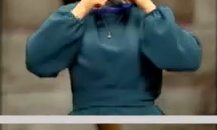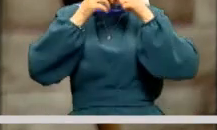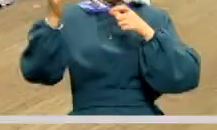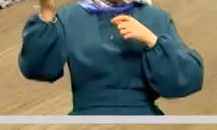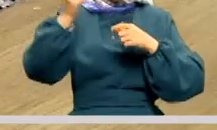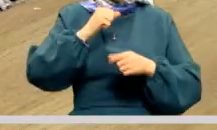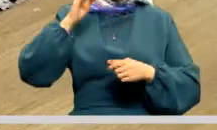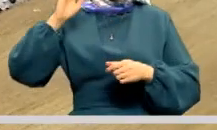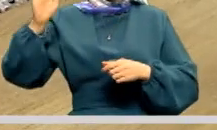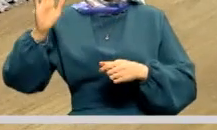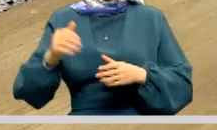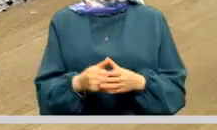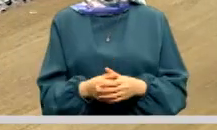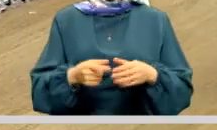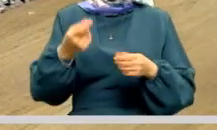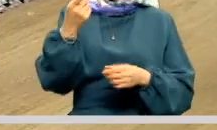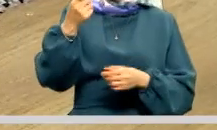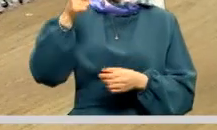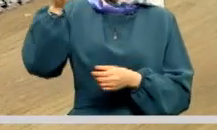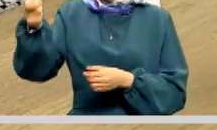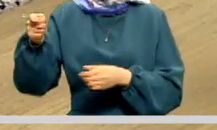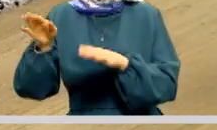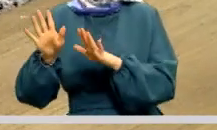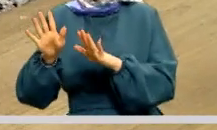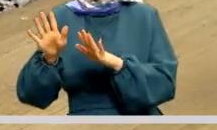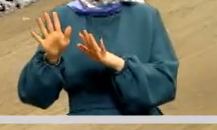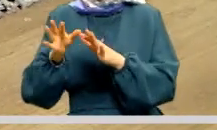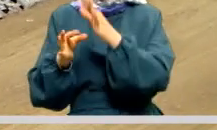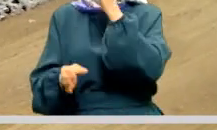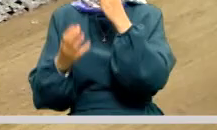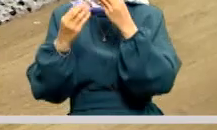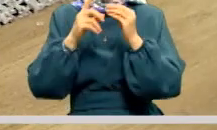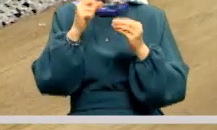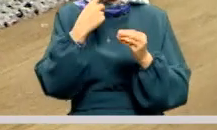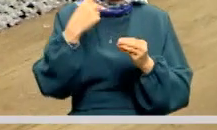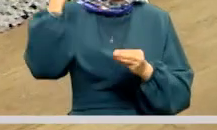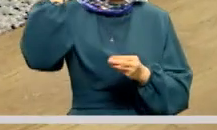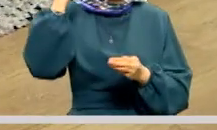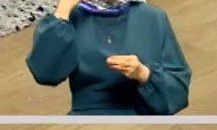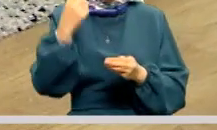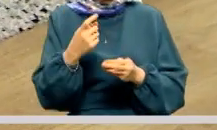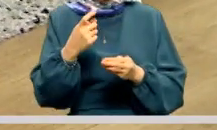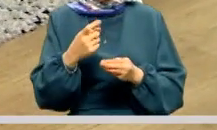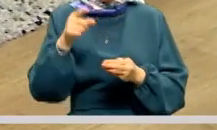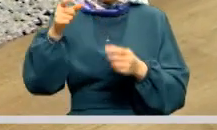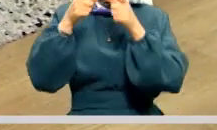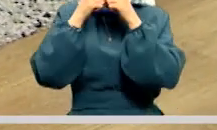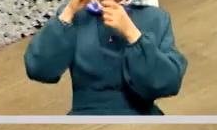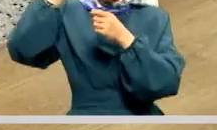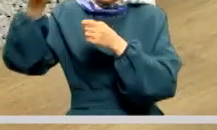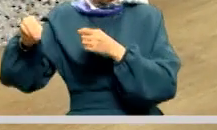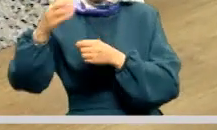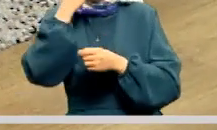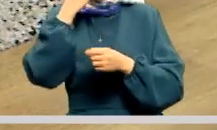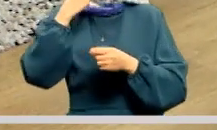giderdik parasını bırakmayan da olur muydu kendi kendime düşünüyorum o simiti oraya koymuş başında beklemiyorsa herhalde